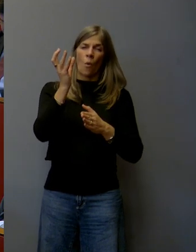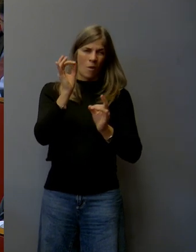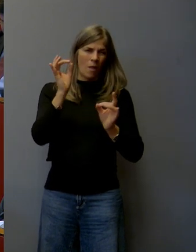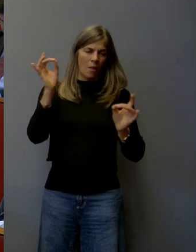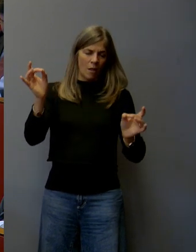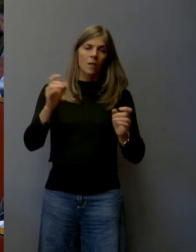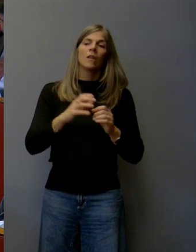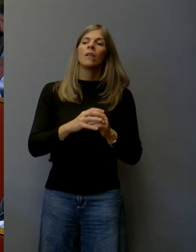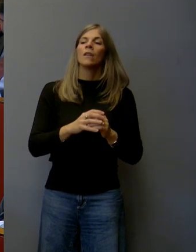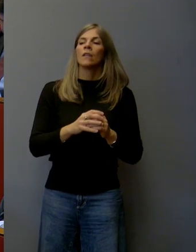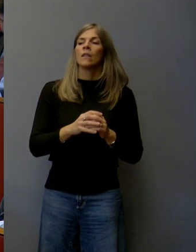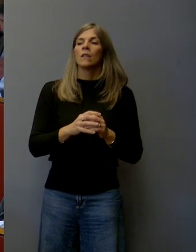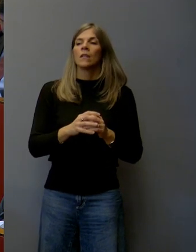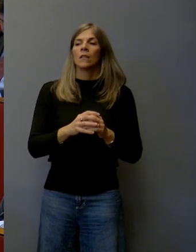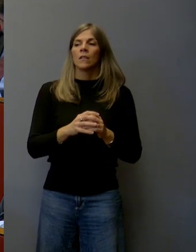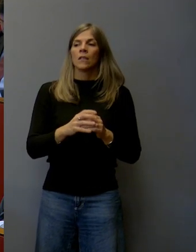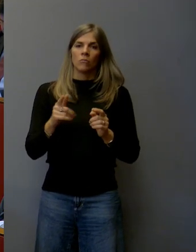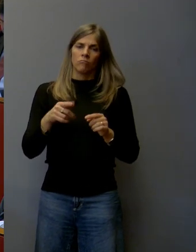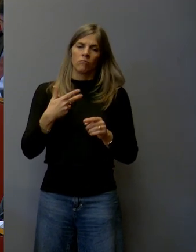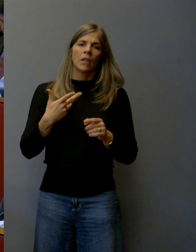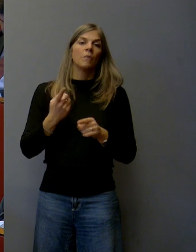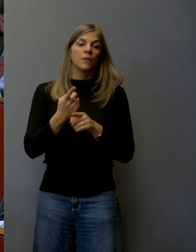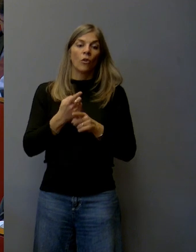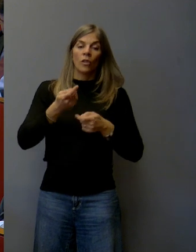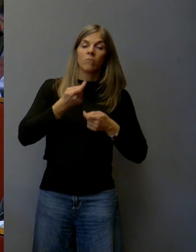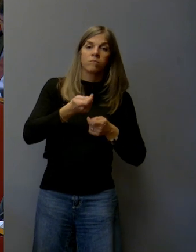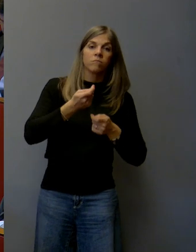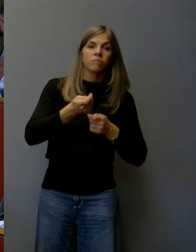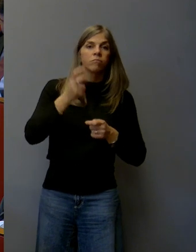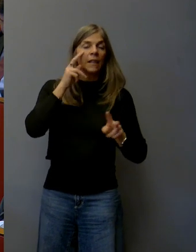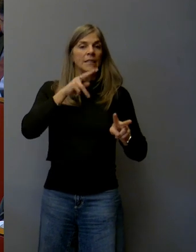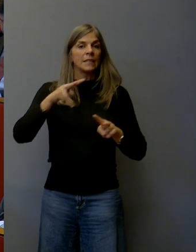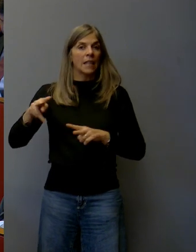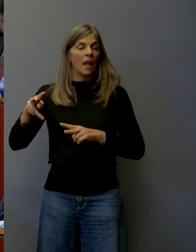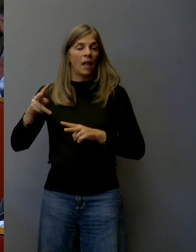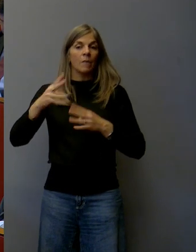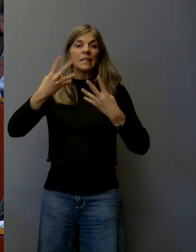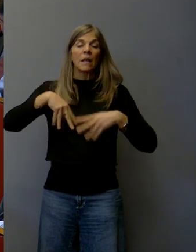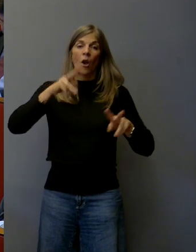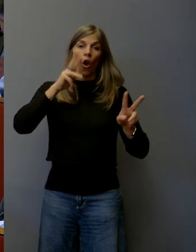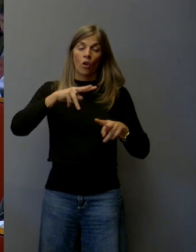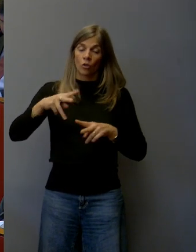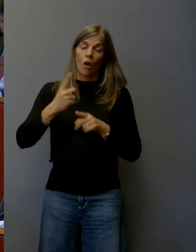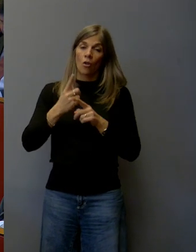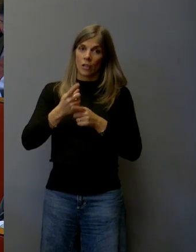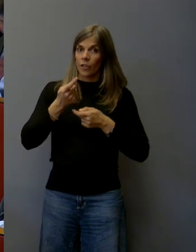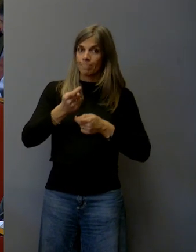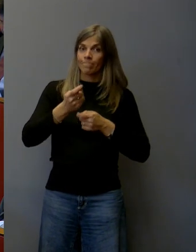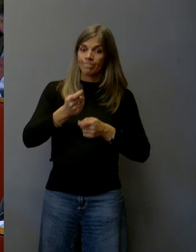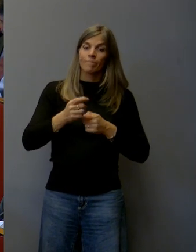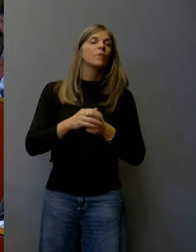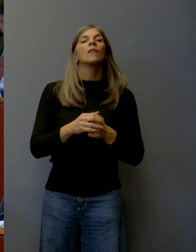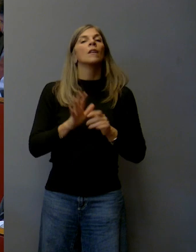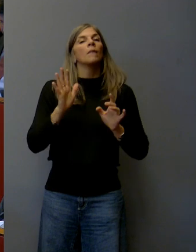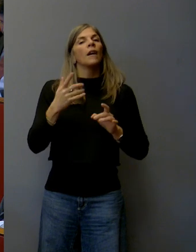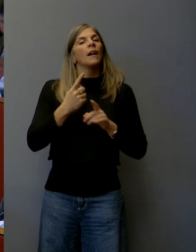colleghi e lo appoggio e c'è necessità di incentivare i sistemi di controllo però se se io dovessi aderire all'ottica